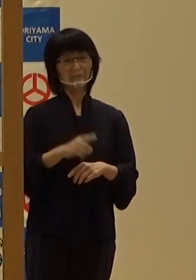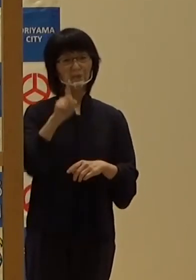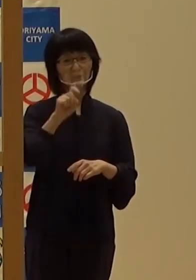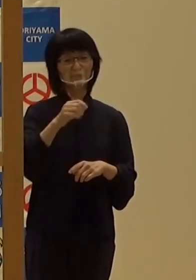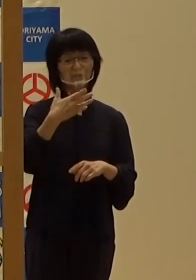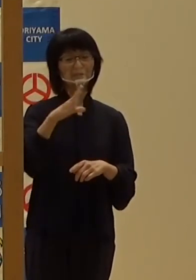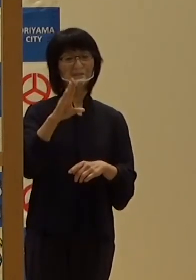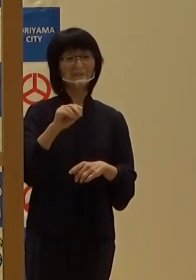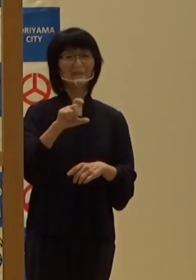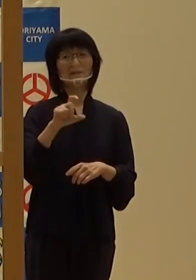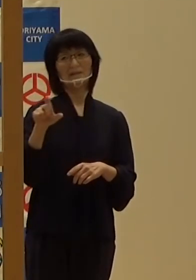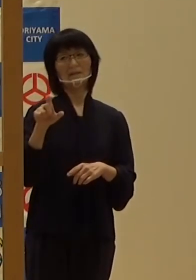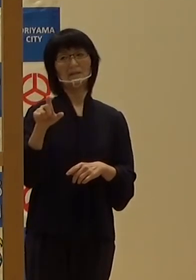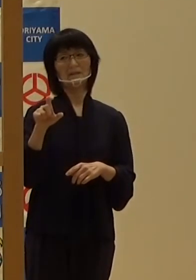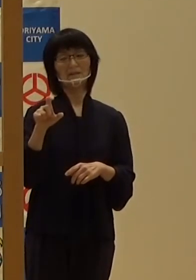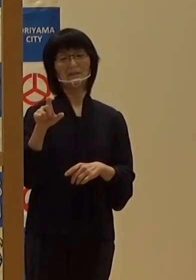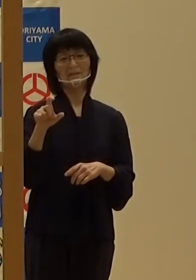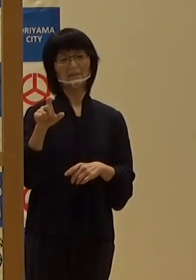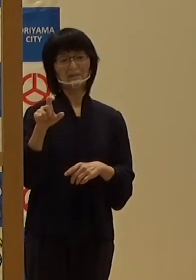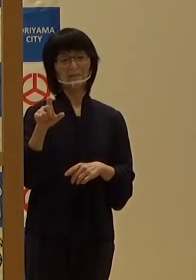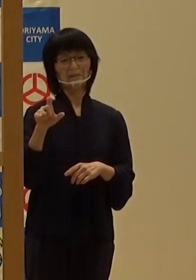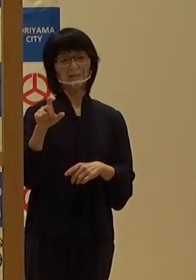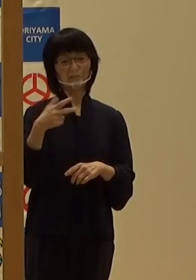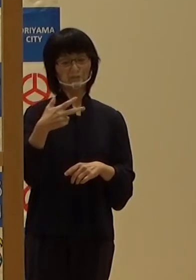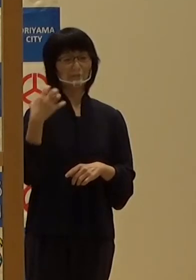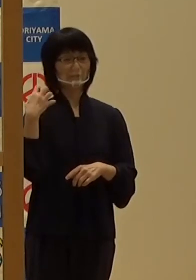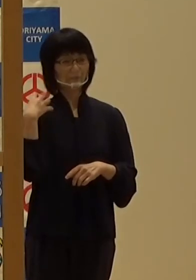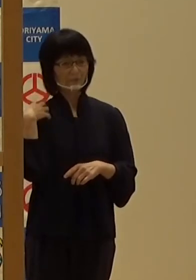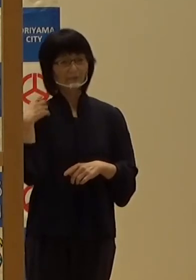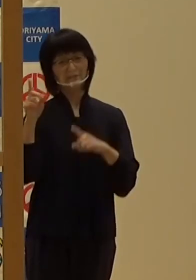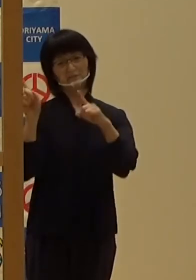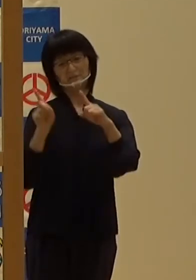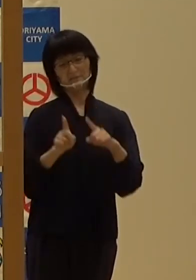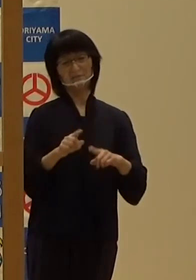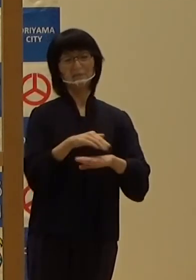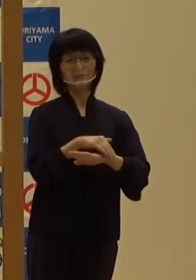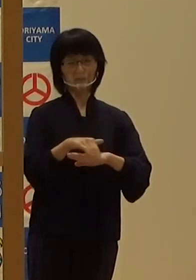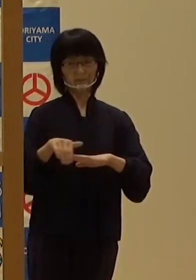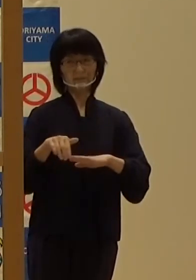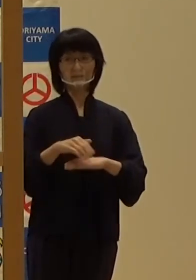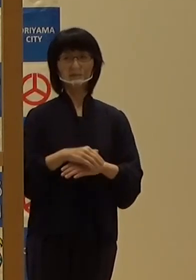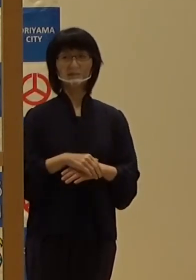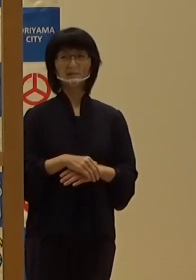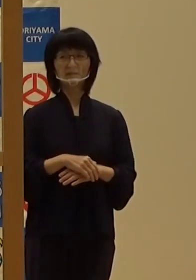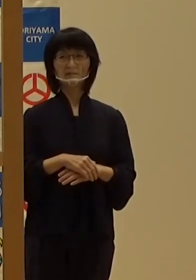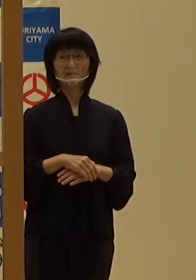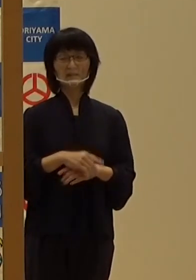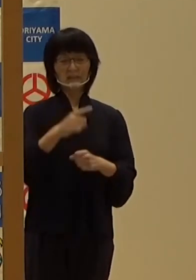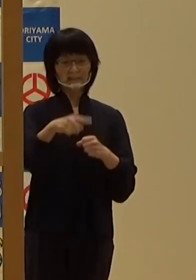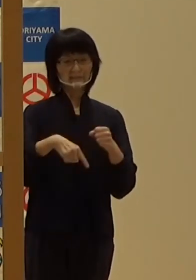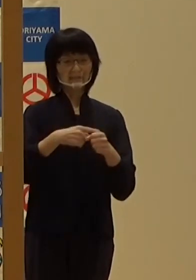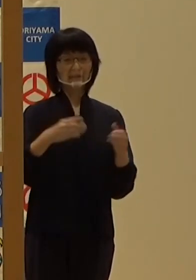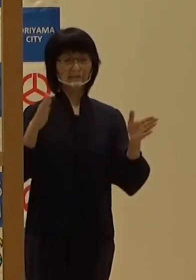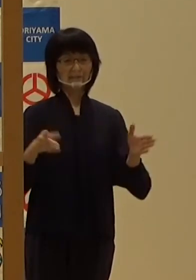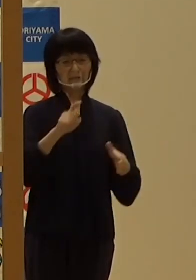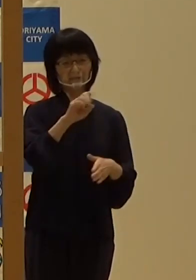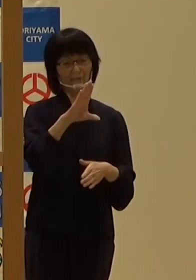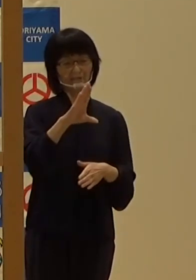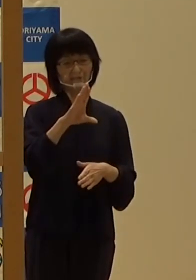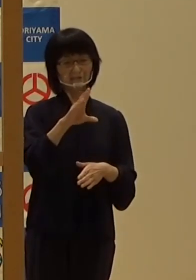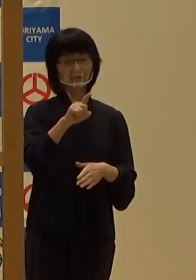度 18万、 はい、のが軽減されるのではないかと見込んでいるところでございます。 年間18万。